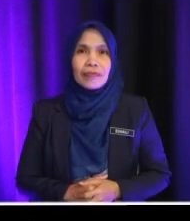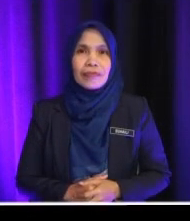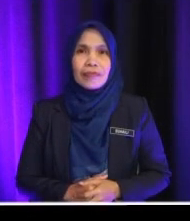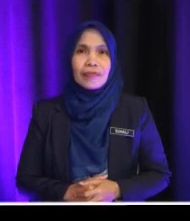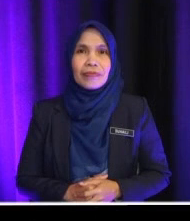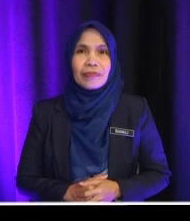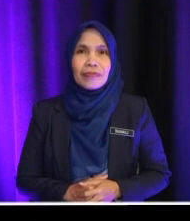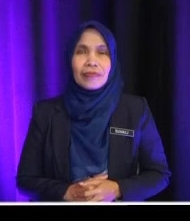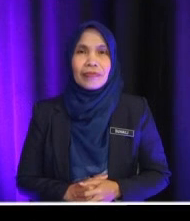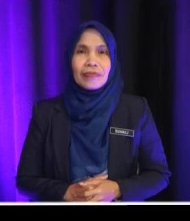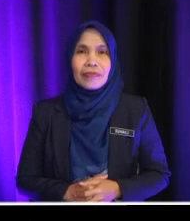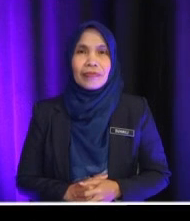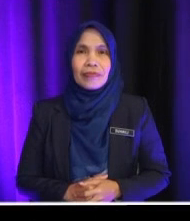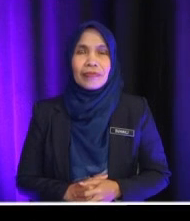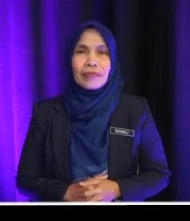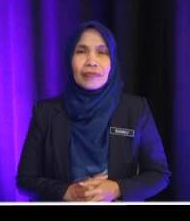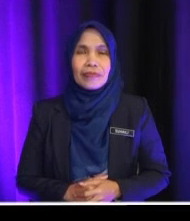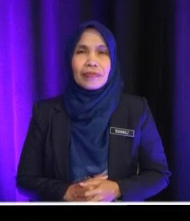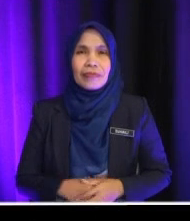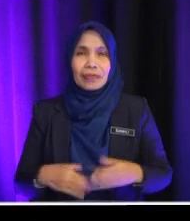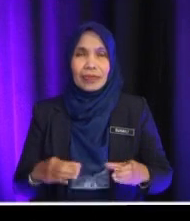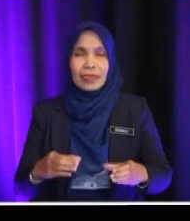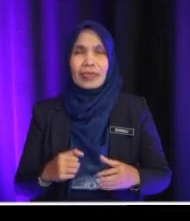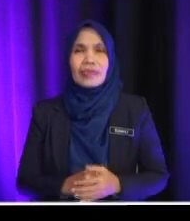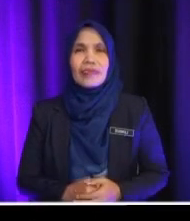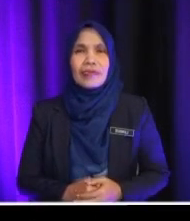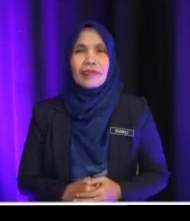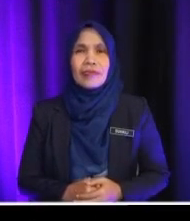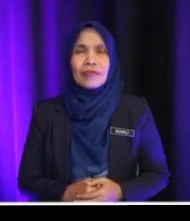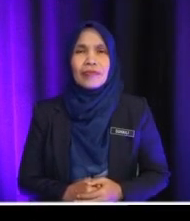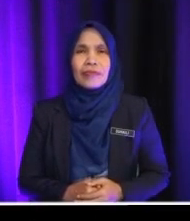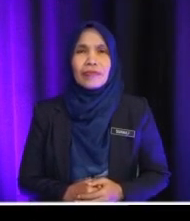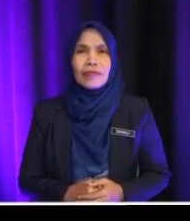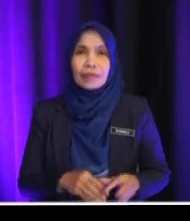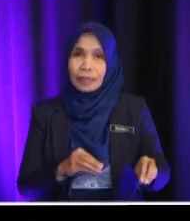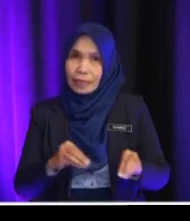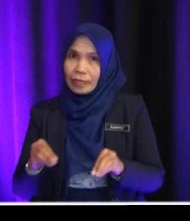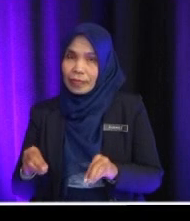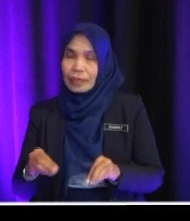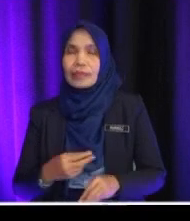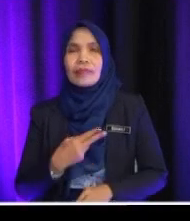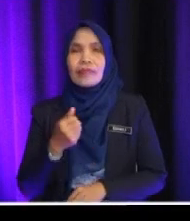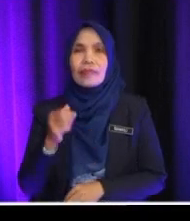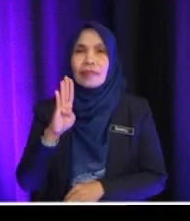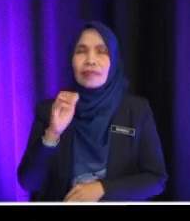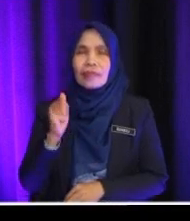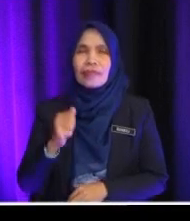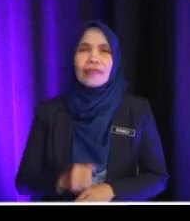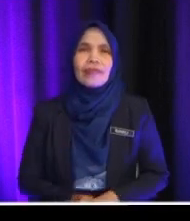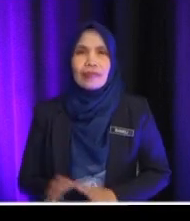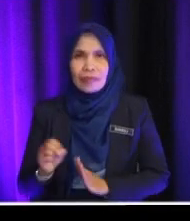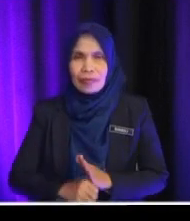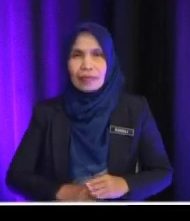Dua jenis kaedah cara pemindahan haba, maksud saya. Cara pemindahan haba iaitu secara pengaliran dan